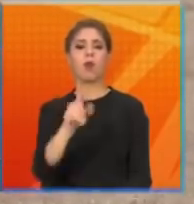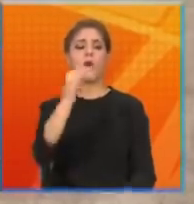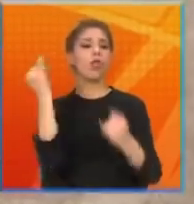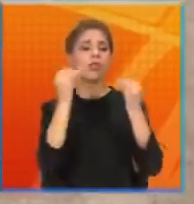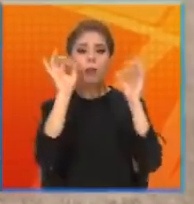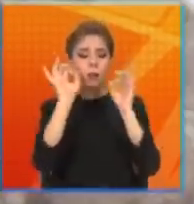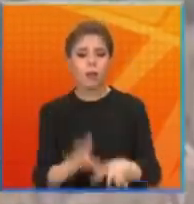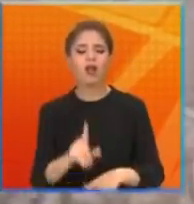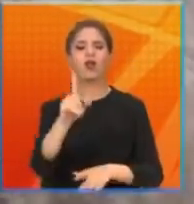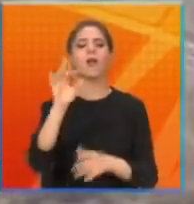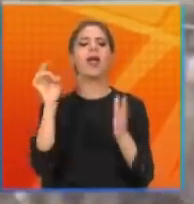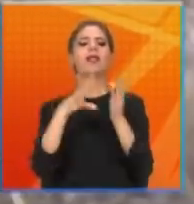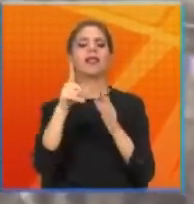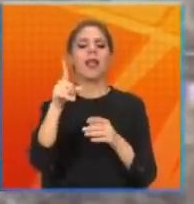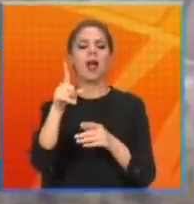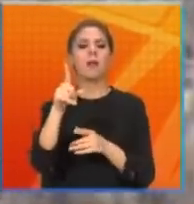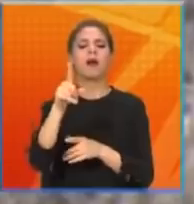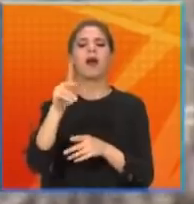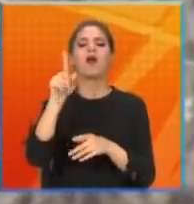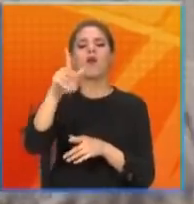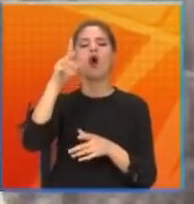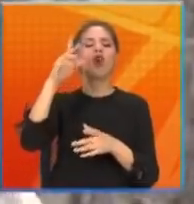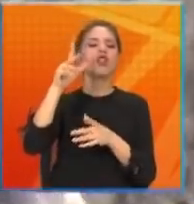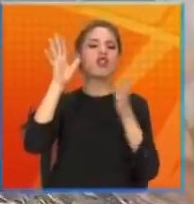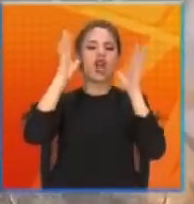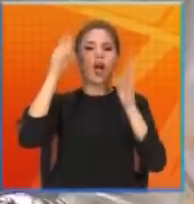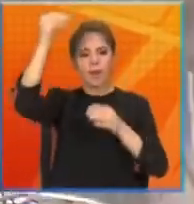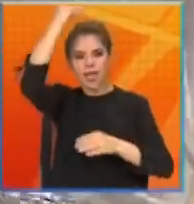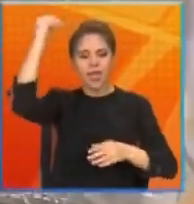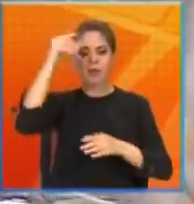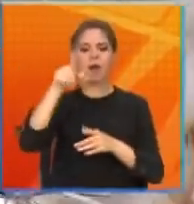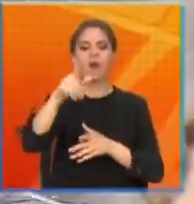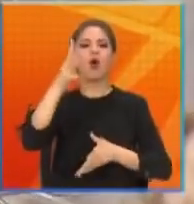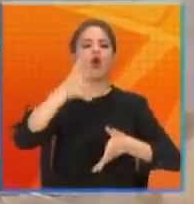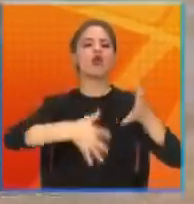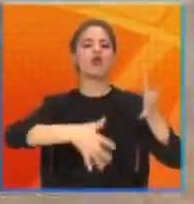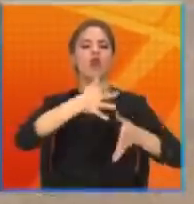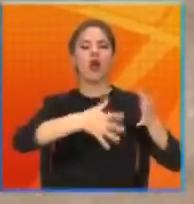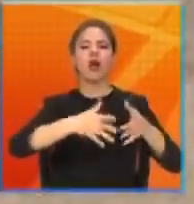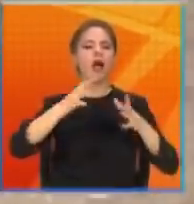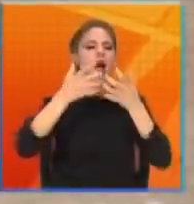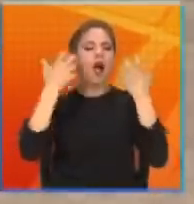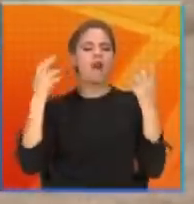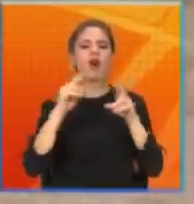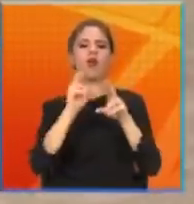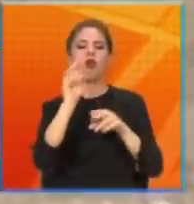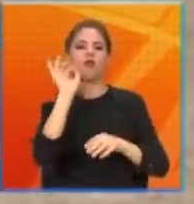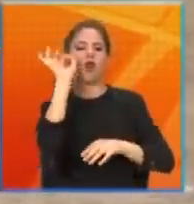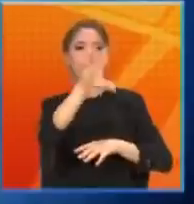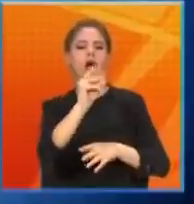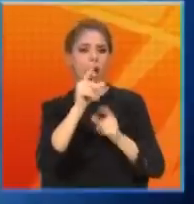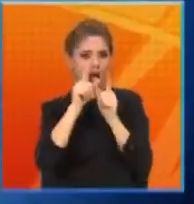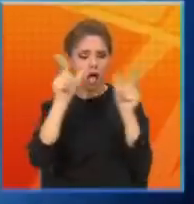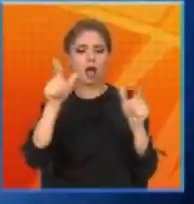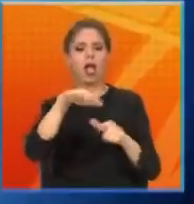Tartışmayı başlatan Diyarbakır Sur'da Kozan Köyü Camisi imamının Kürtçe sokak hayvanlarından koronavirüs geçebileceği yönündeki